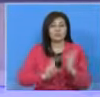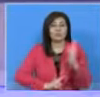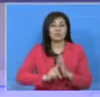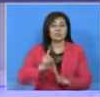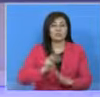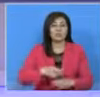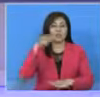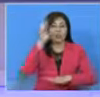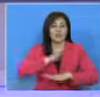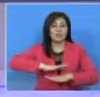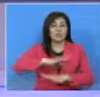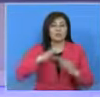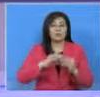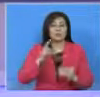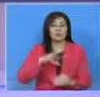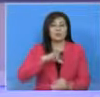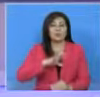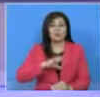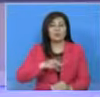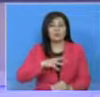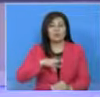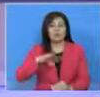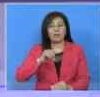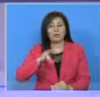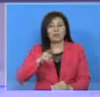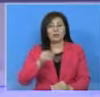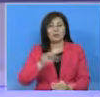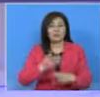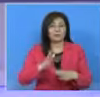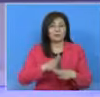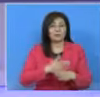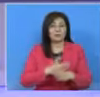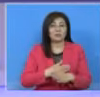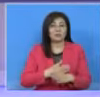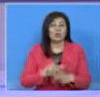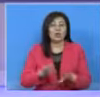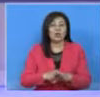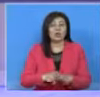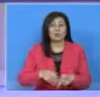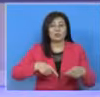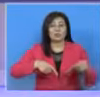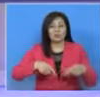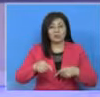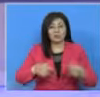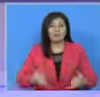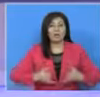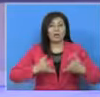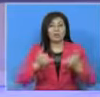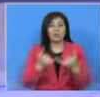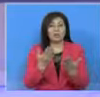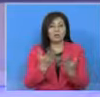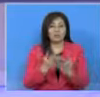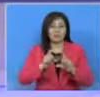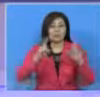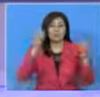Бұл үшін ел қазынасынан 1,5 миллиард теңге қаржы бөлінген. Сондай-ақ әуе қалашық ауданда үстел теннисіне арналған кешен бой көтерді.